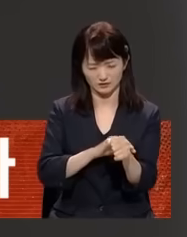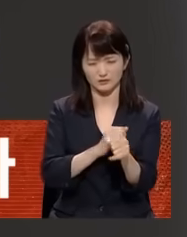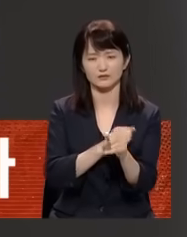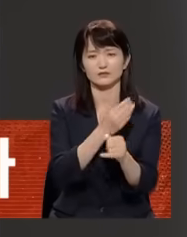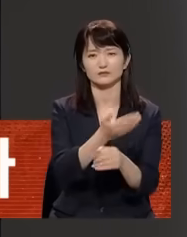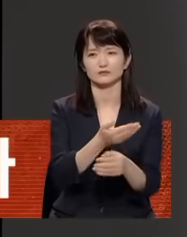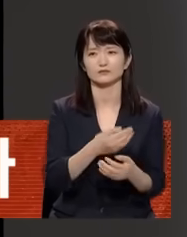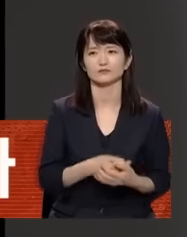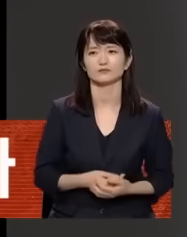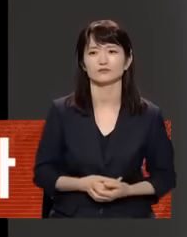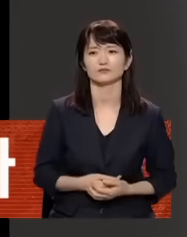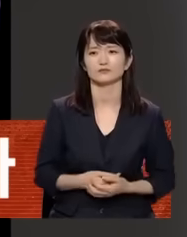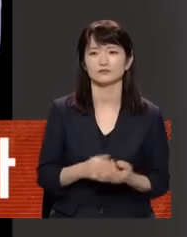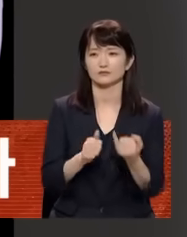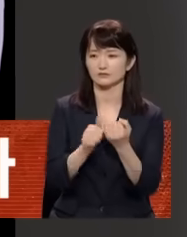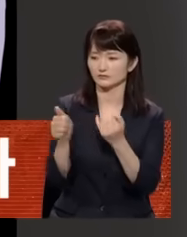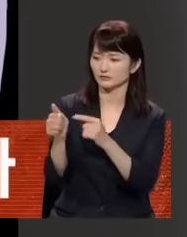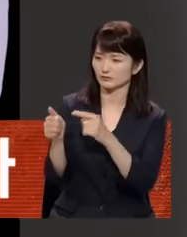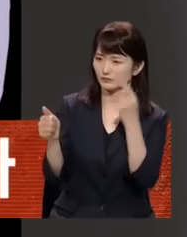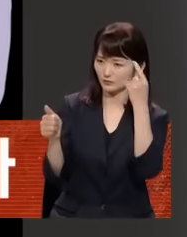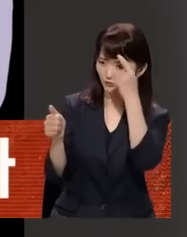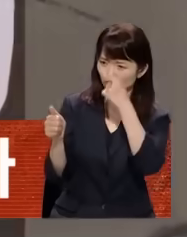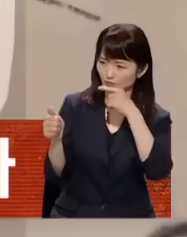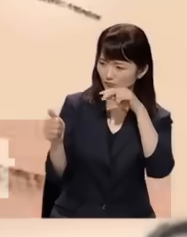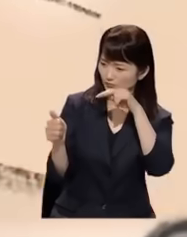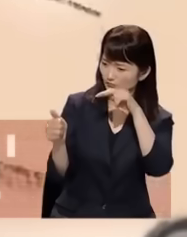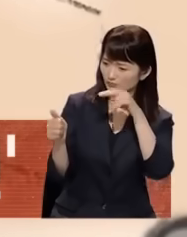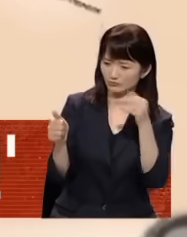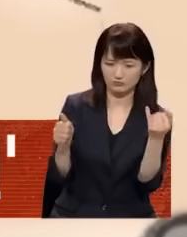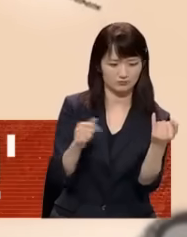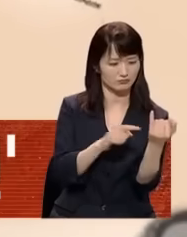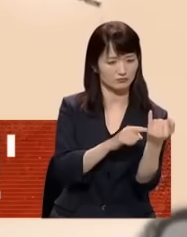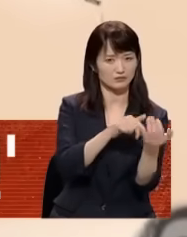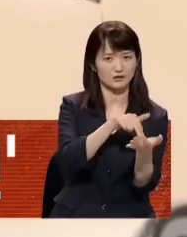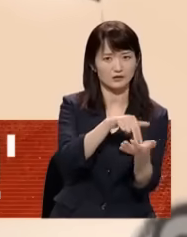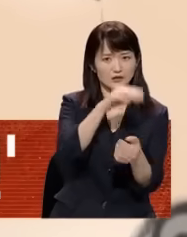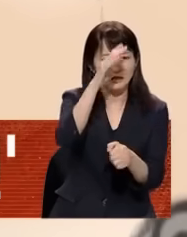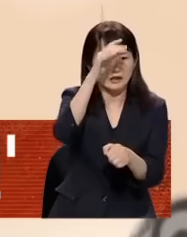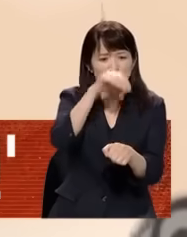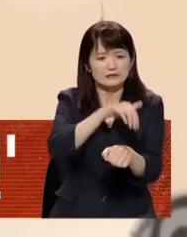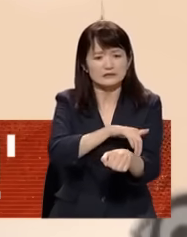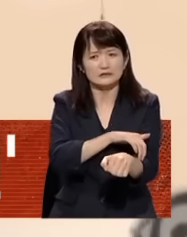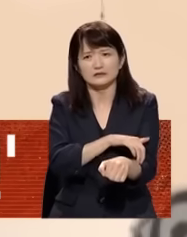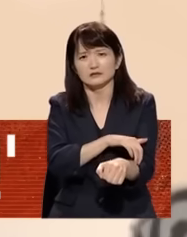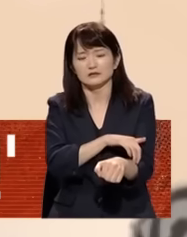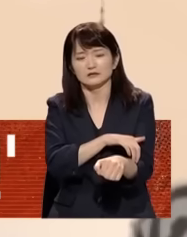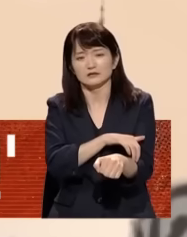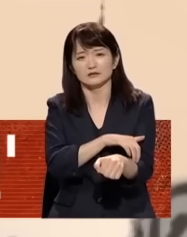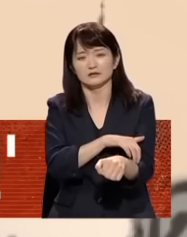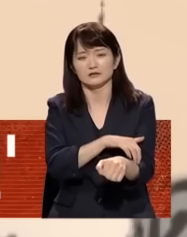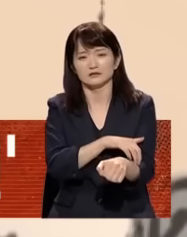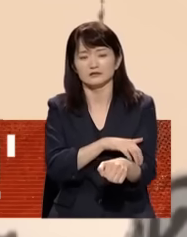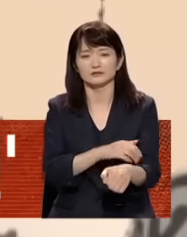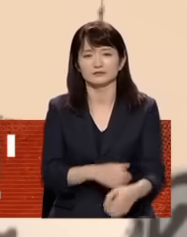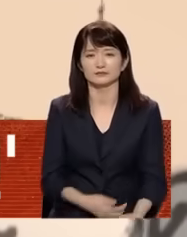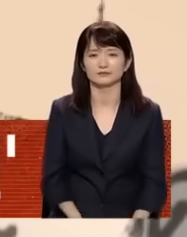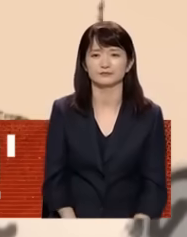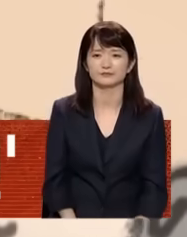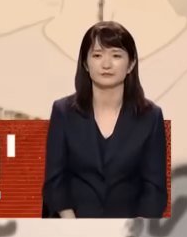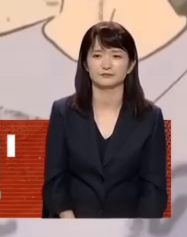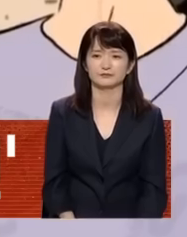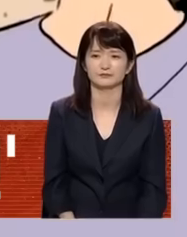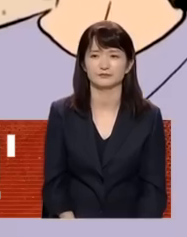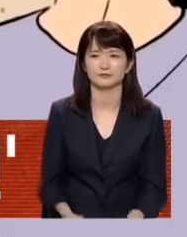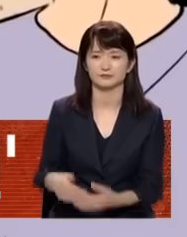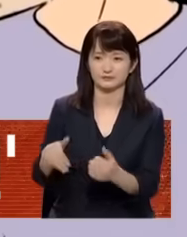어떻게 보면 이런 남편의 얼굴을 보면이 부인의 입장에서는 정말 소름이 끼칠만큼 섬뜩했다라고 이야기를 하는데요